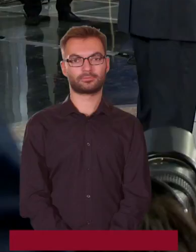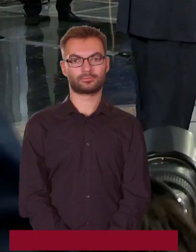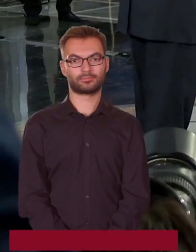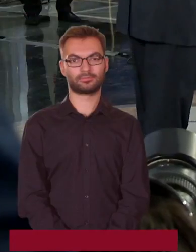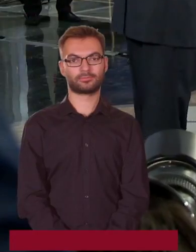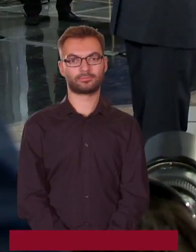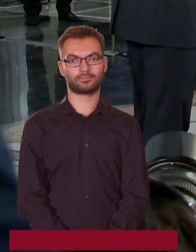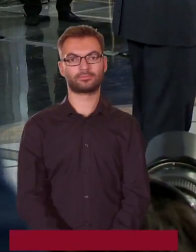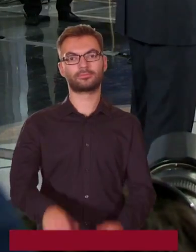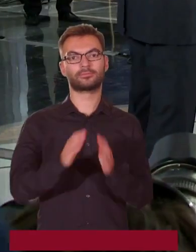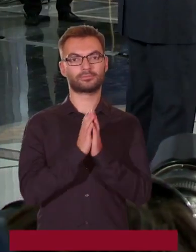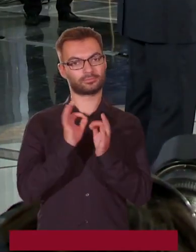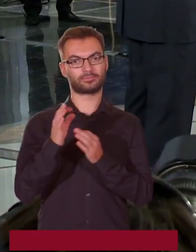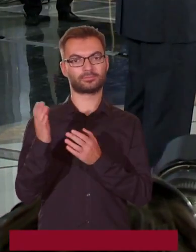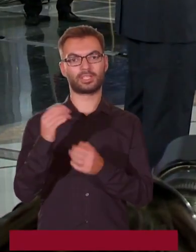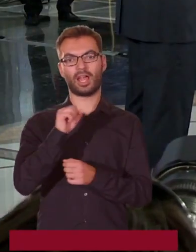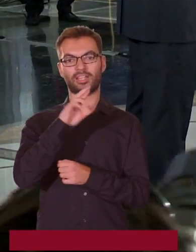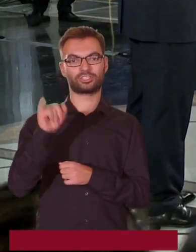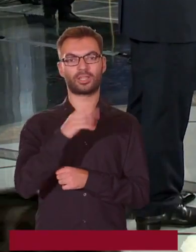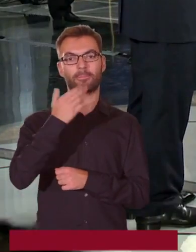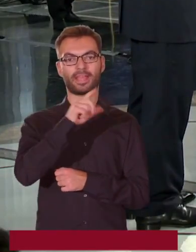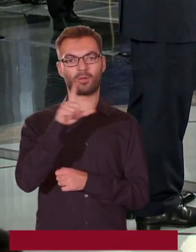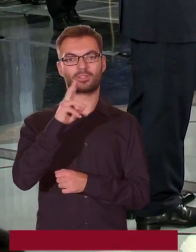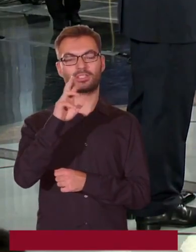Poproszę pana Andrzeja Michała Kryj.